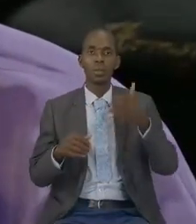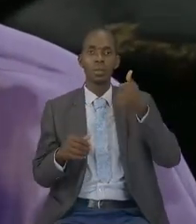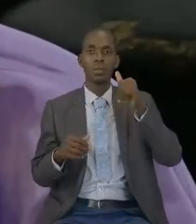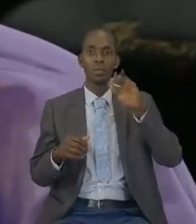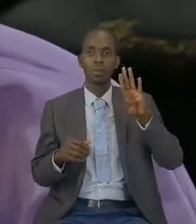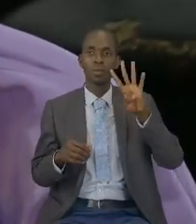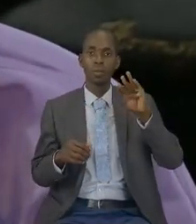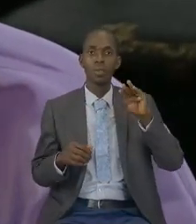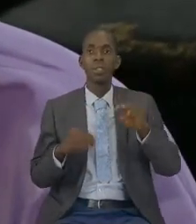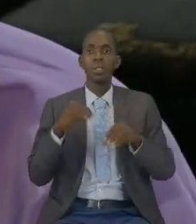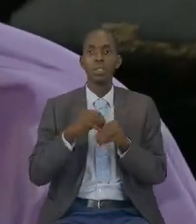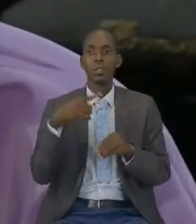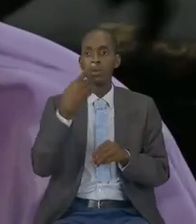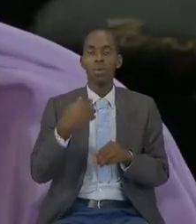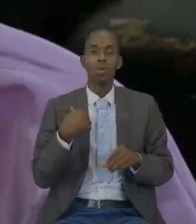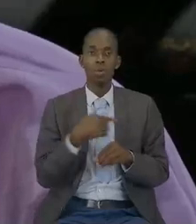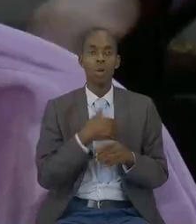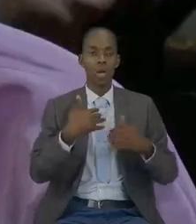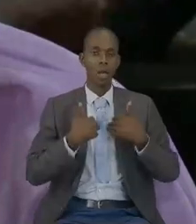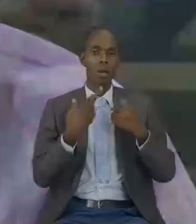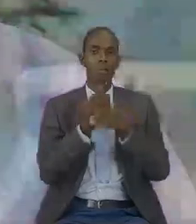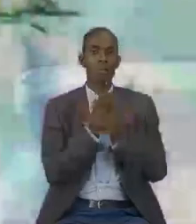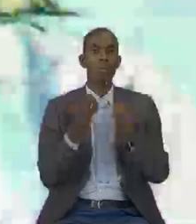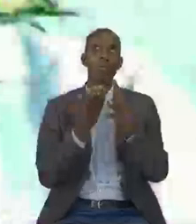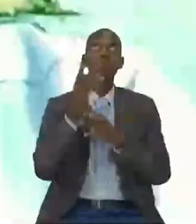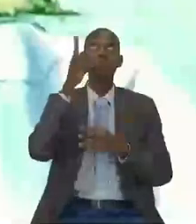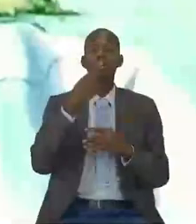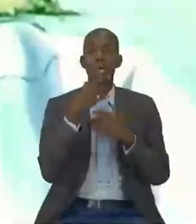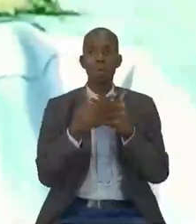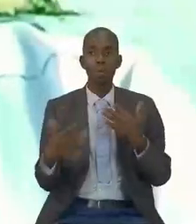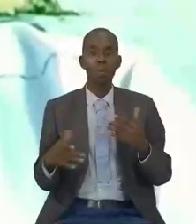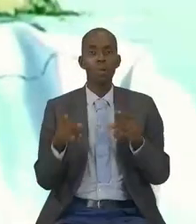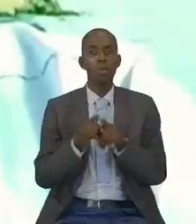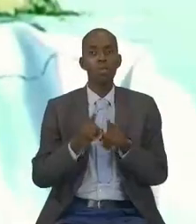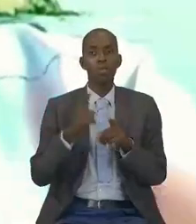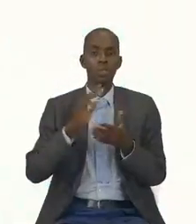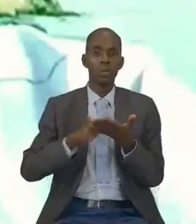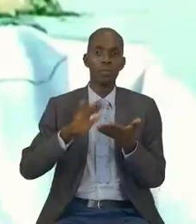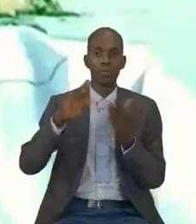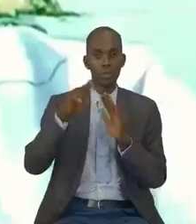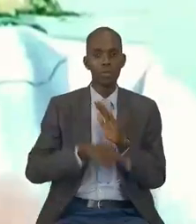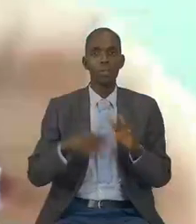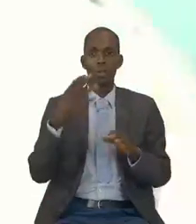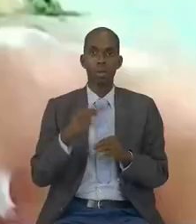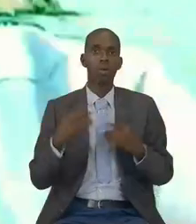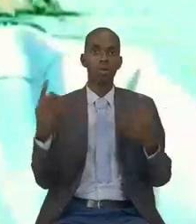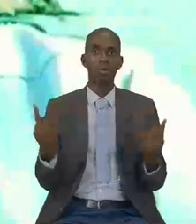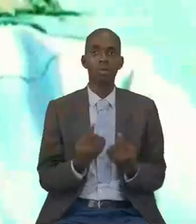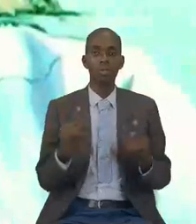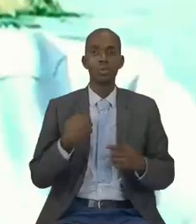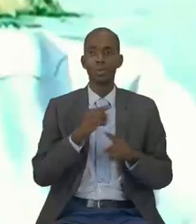Verset 14. En qui nous avons la rédemption par son sang, la rémission